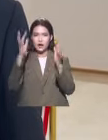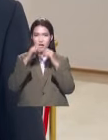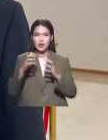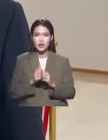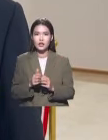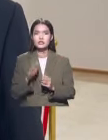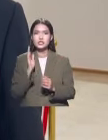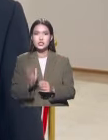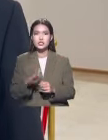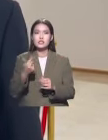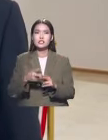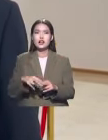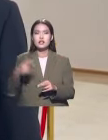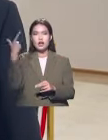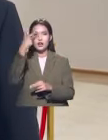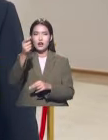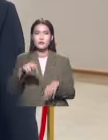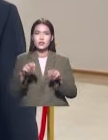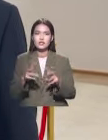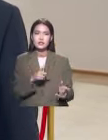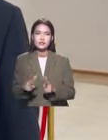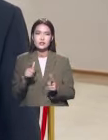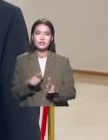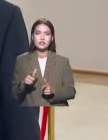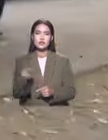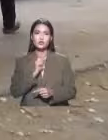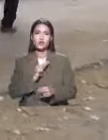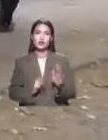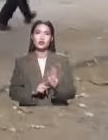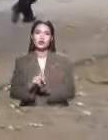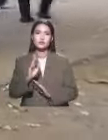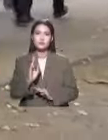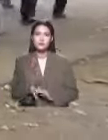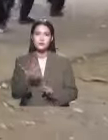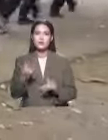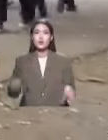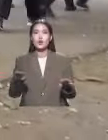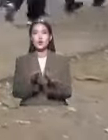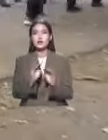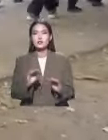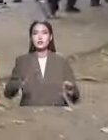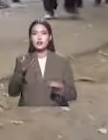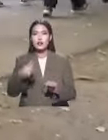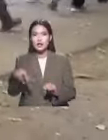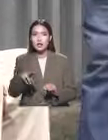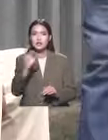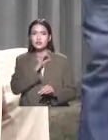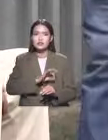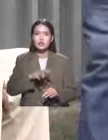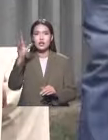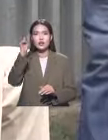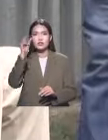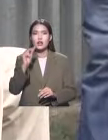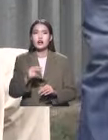үшін қажет сараптамалар тағайындау мен тергеу іс-шаралары жүргізілуде. Осылайша балабақшаға сау баласын апарған ата-ана